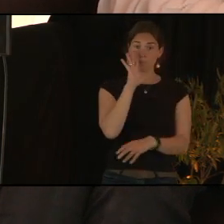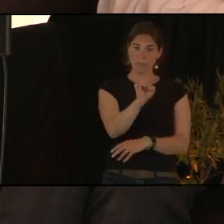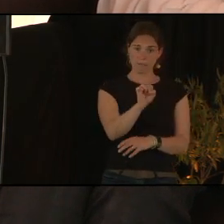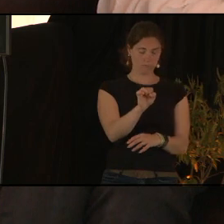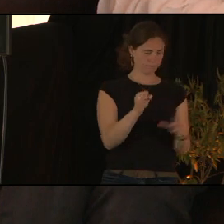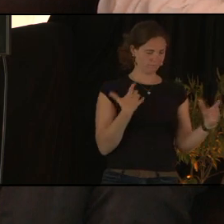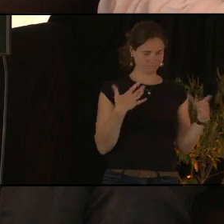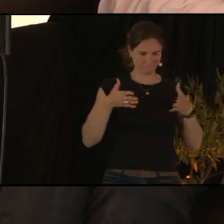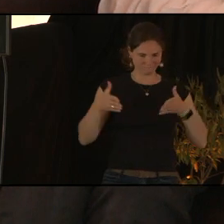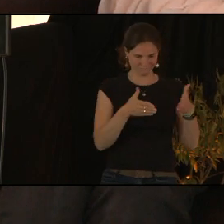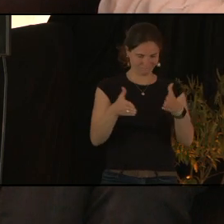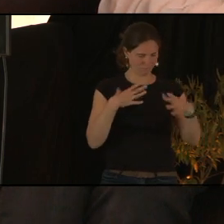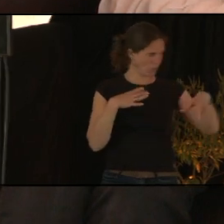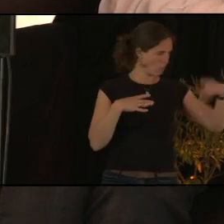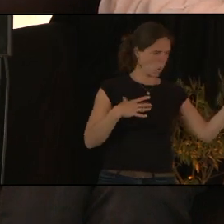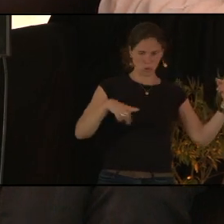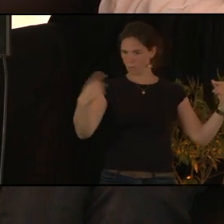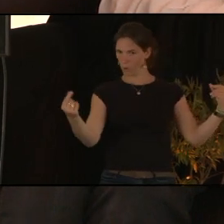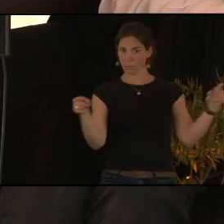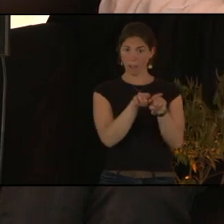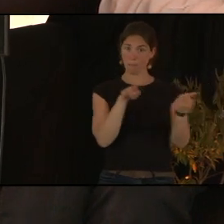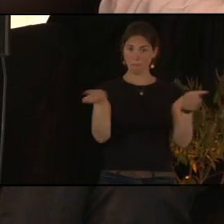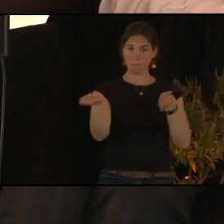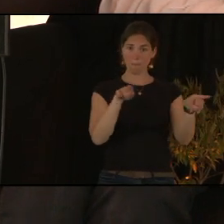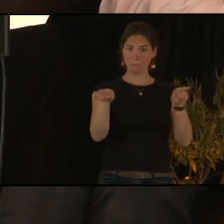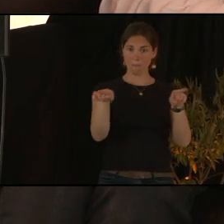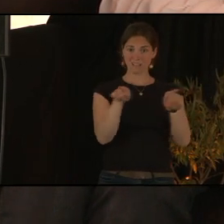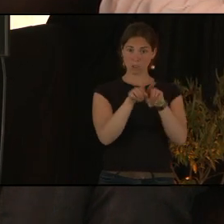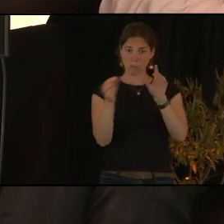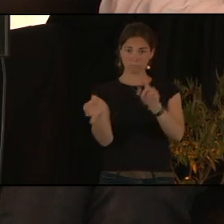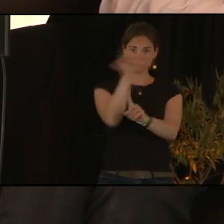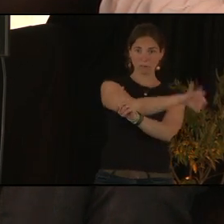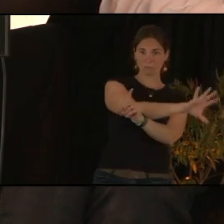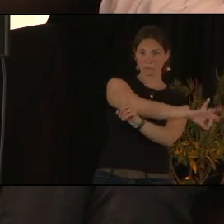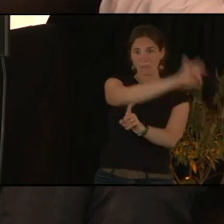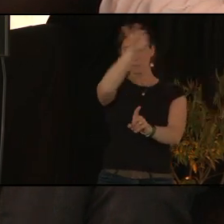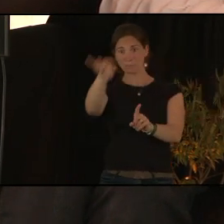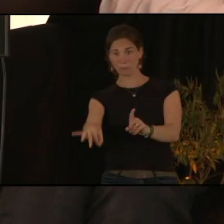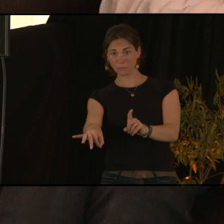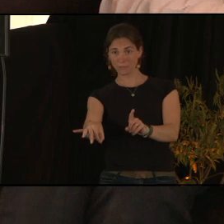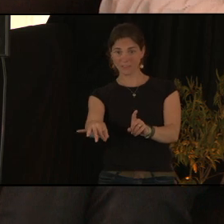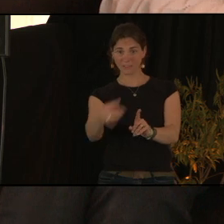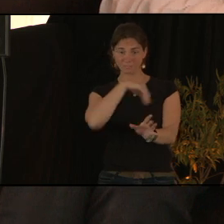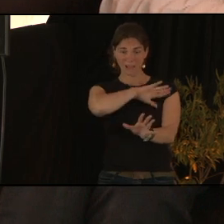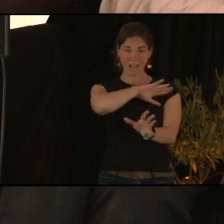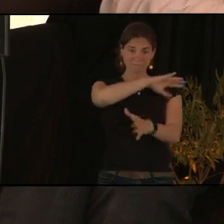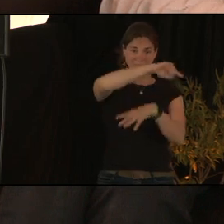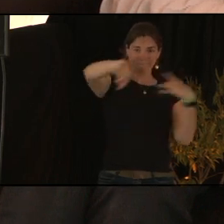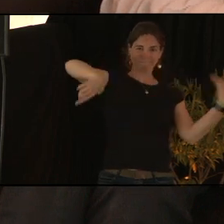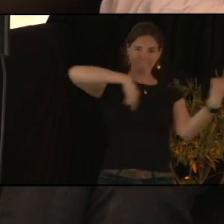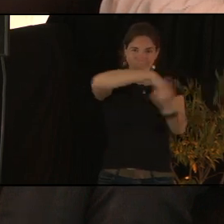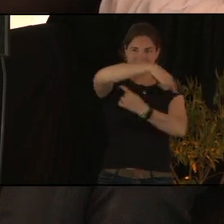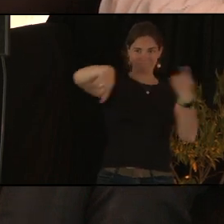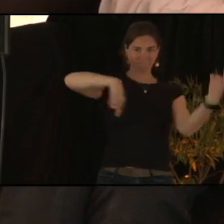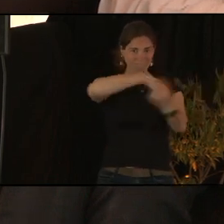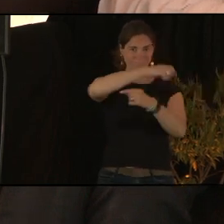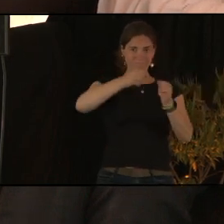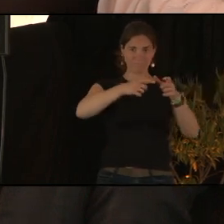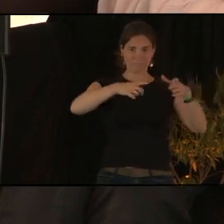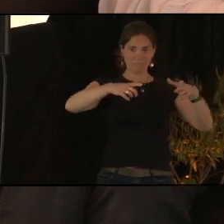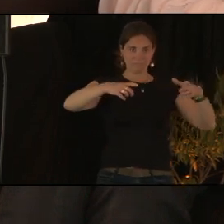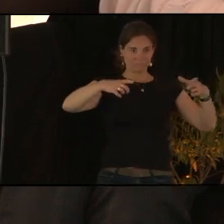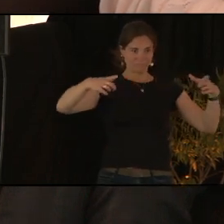côtés du détroit étaient les mêmes et qu'il y avait eu un effet de radiation florale par cercle concentrique, donc par effet